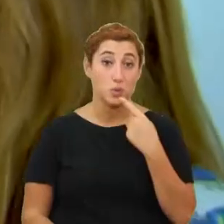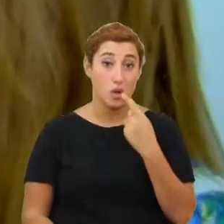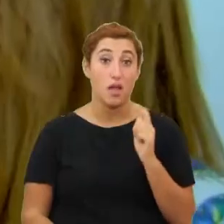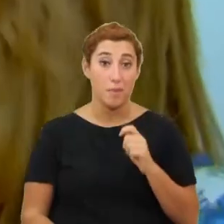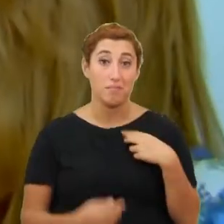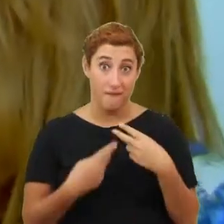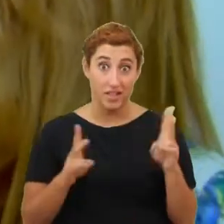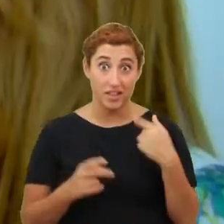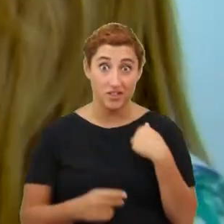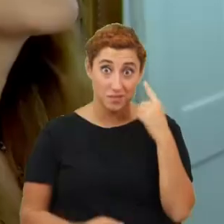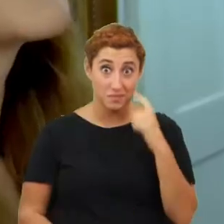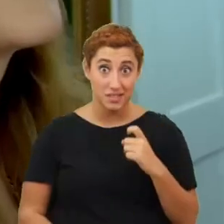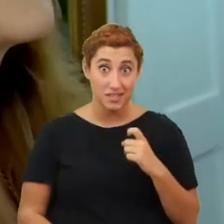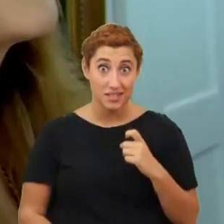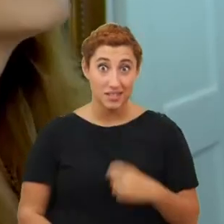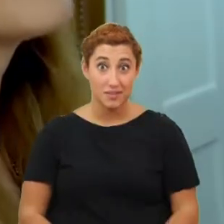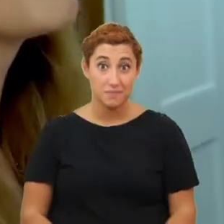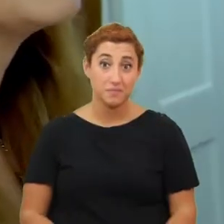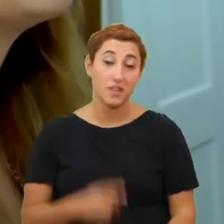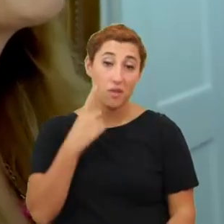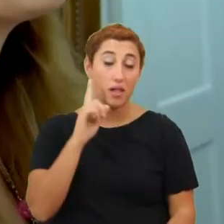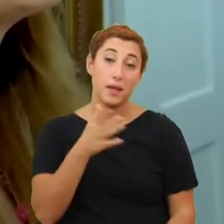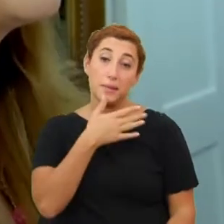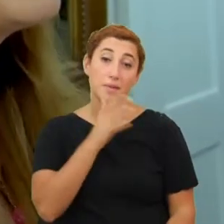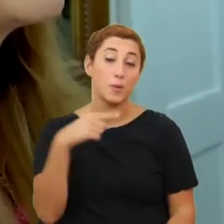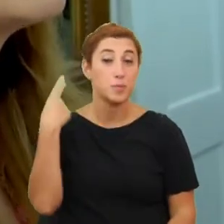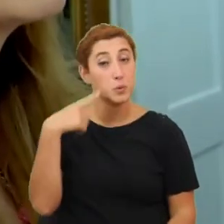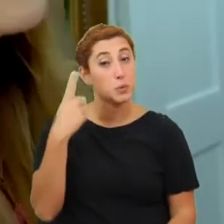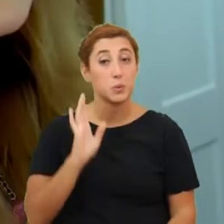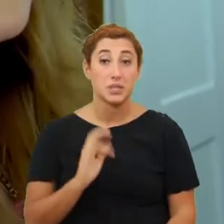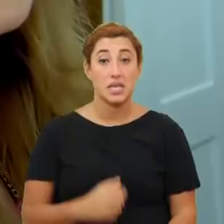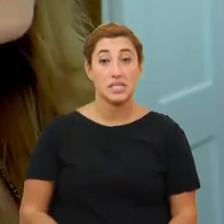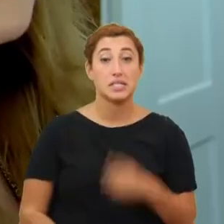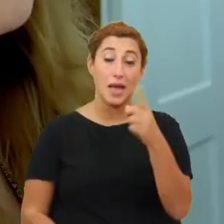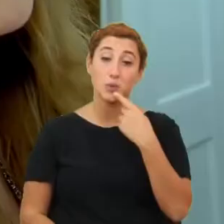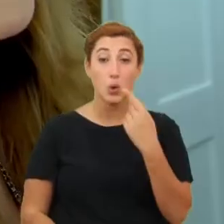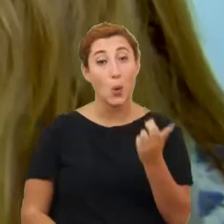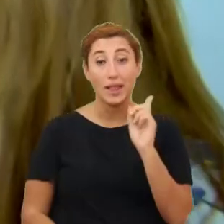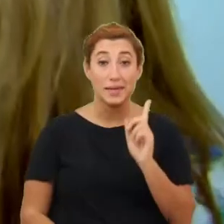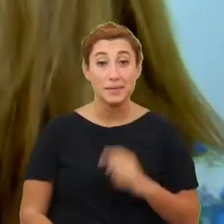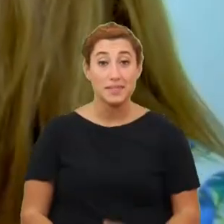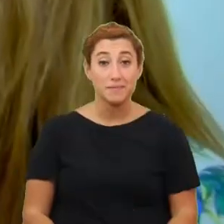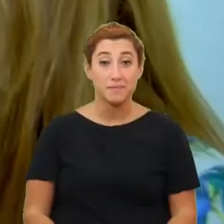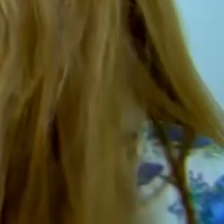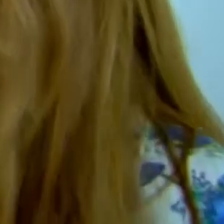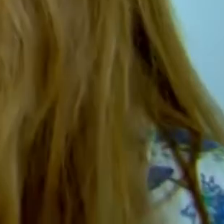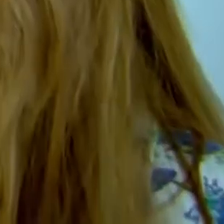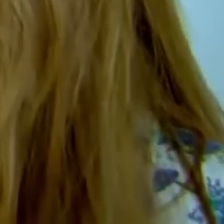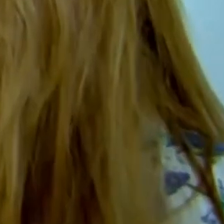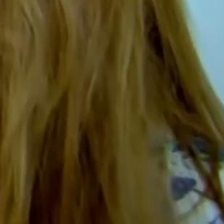söylersem affeder misin beni? Vallahi bilmiyorum, düşüneceğiz. Sen söyle de be.